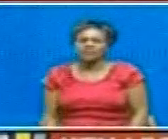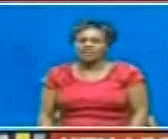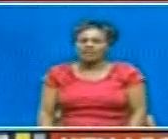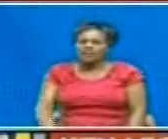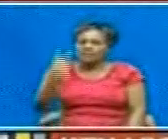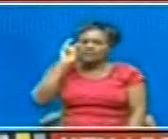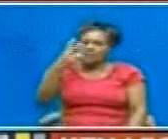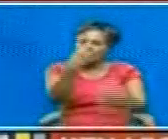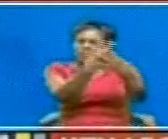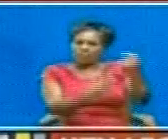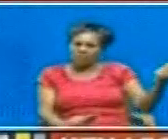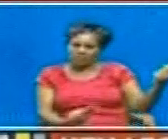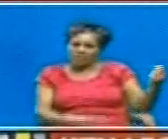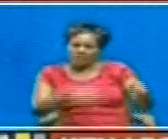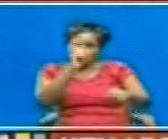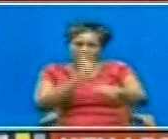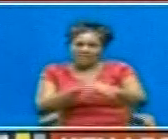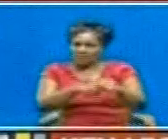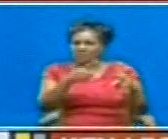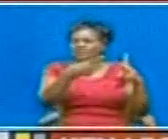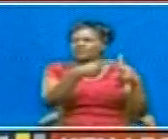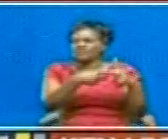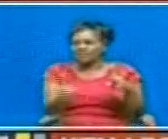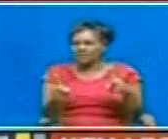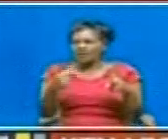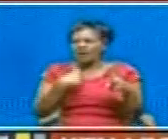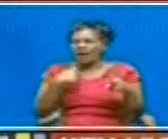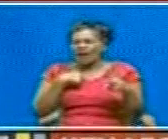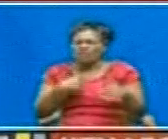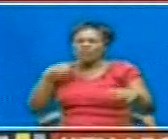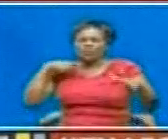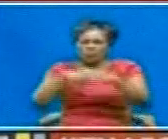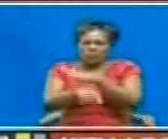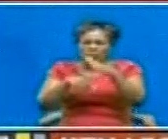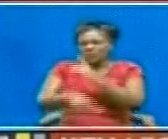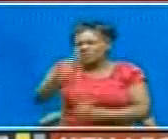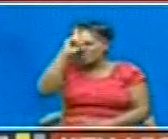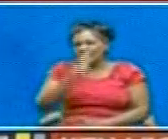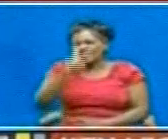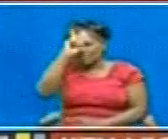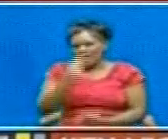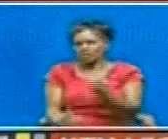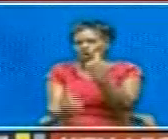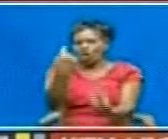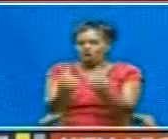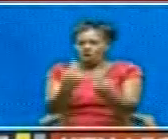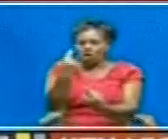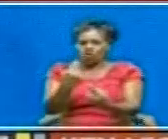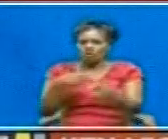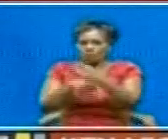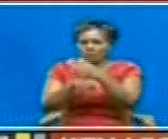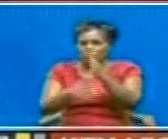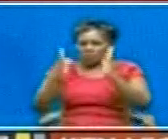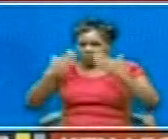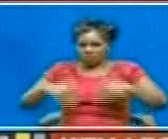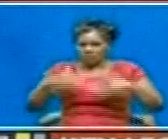Ukiangalia pande zote mbili, wakati mechi huo ulikuwa unaanza, kulikuwa na mashambulizi makali kutoka pande zote mbili. Naam. Ukiangalia washambulizi wa timu